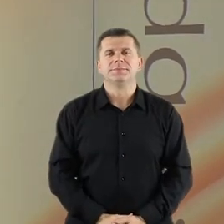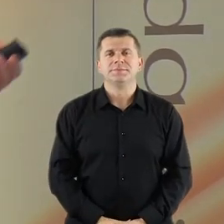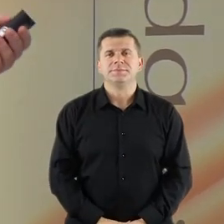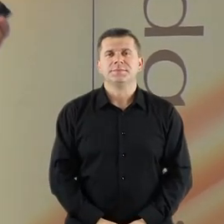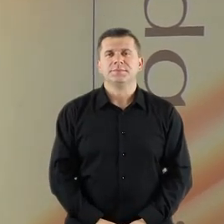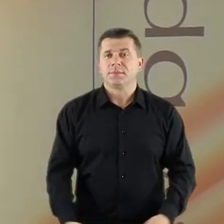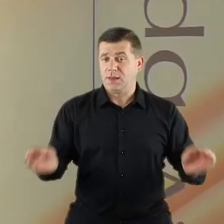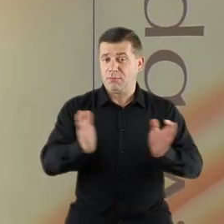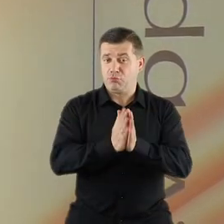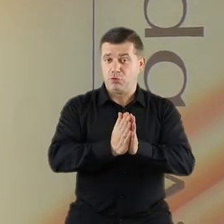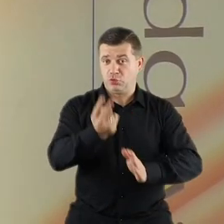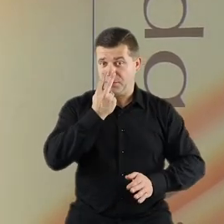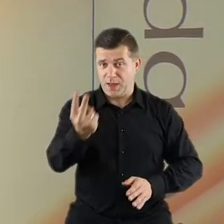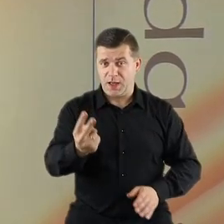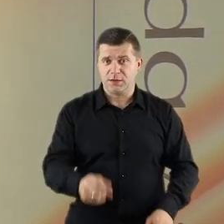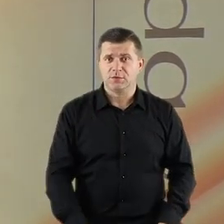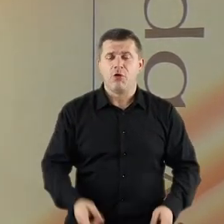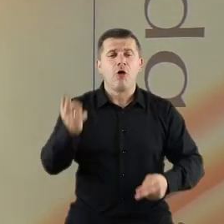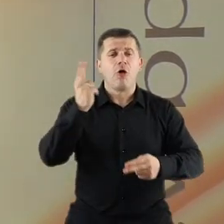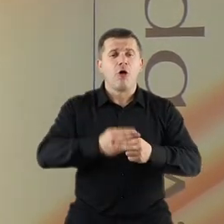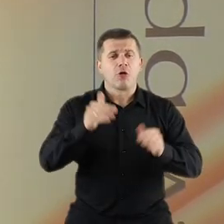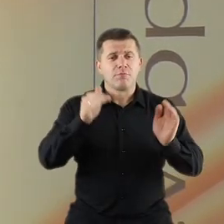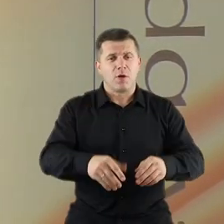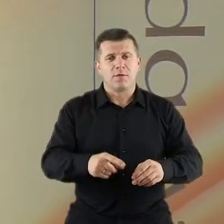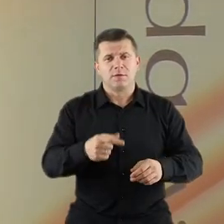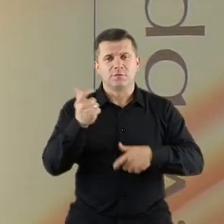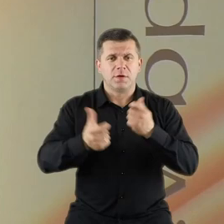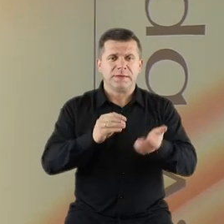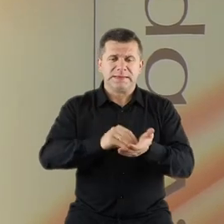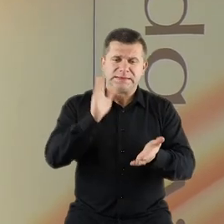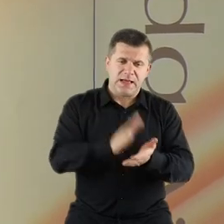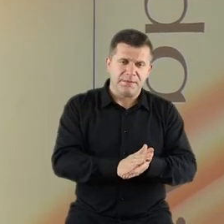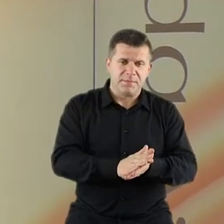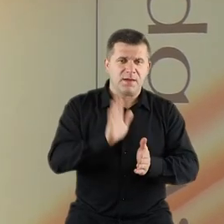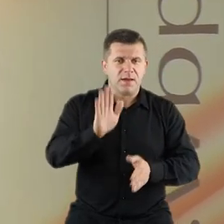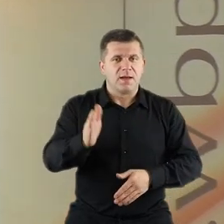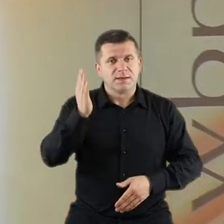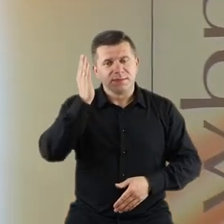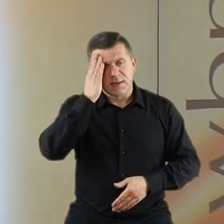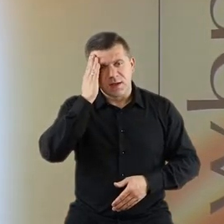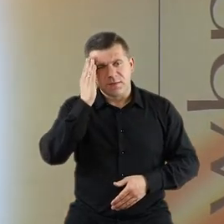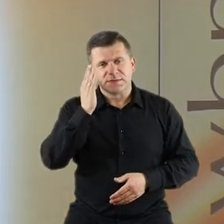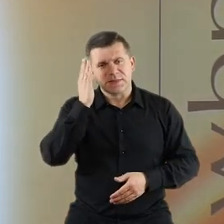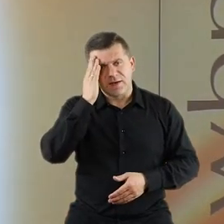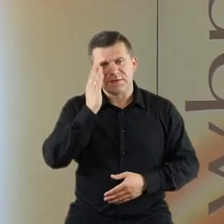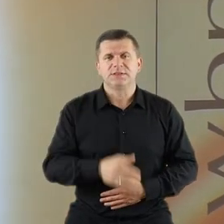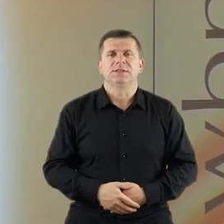i teraz proszę popatrzeć chorobę mogą nasłać zawistni a znający